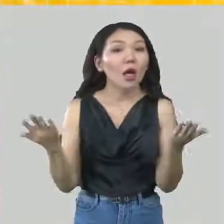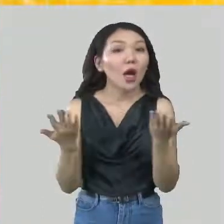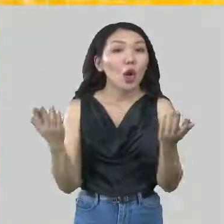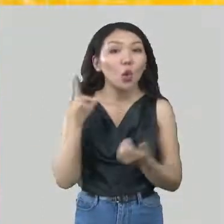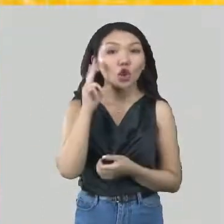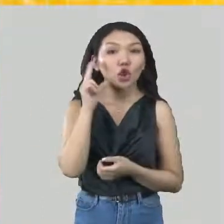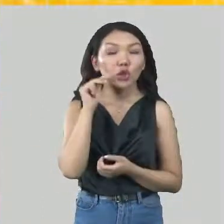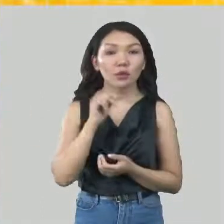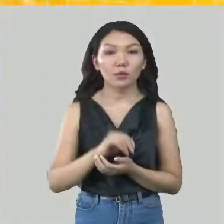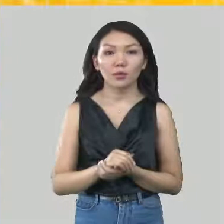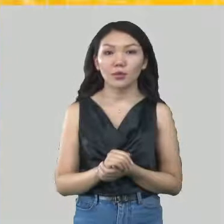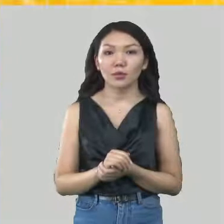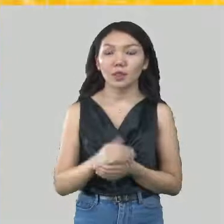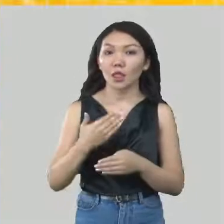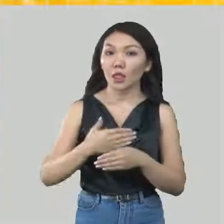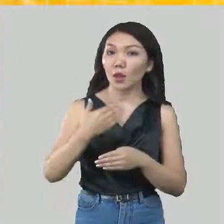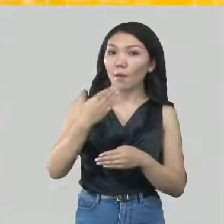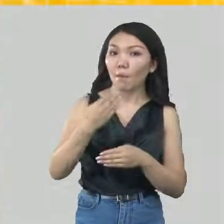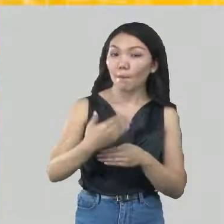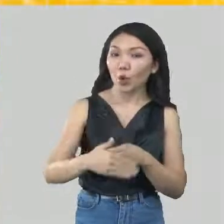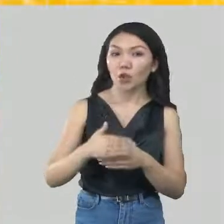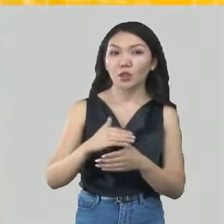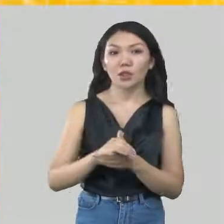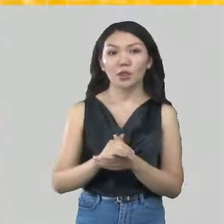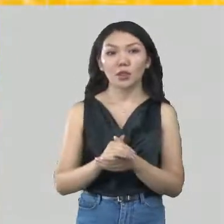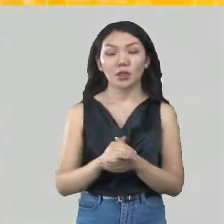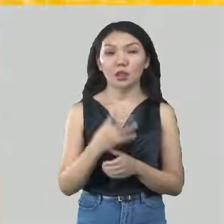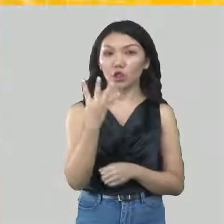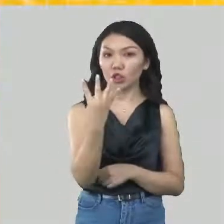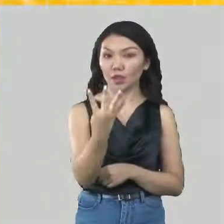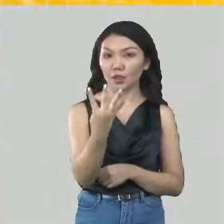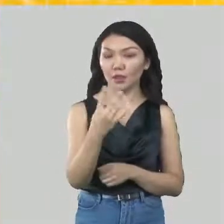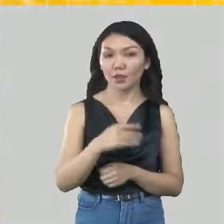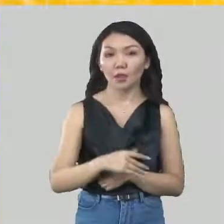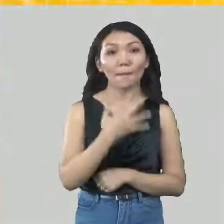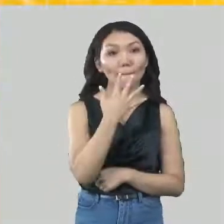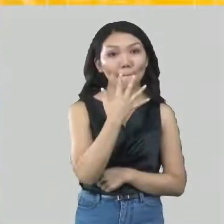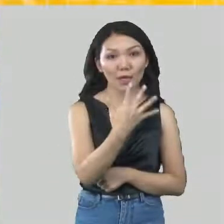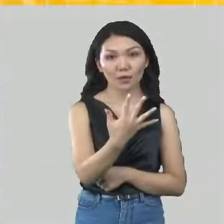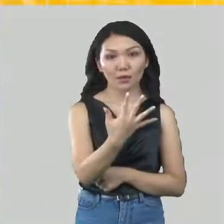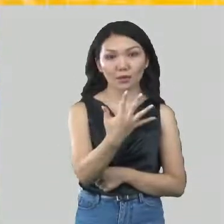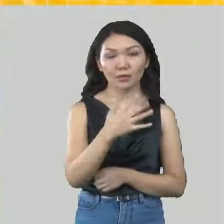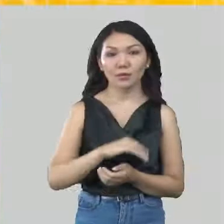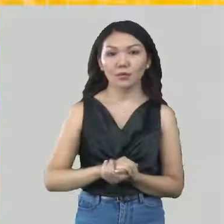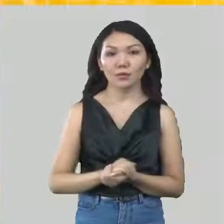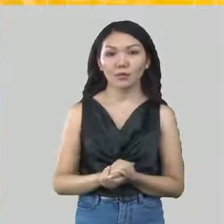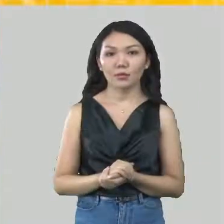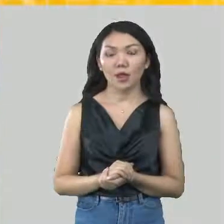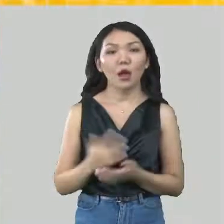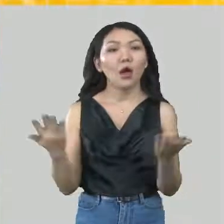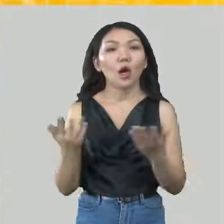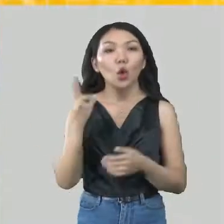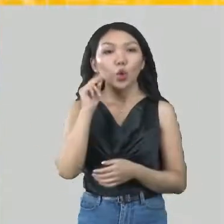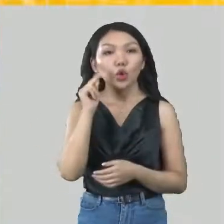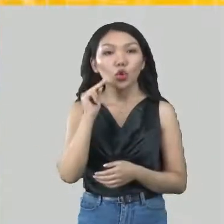Какое число стоит после числа 4? 5. А какое число